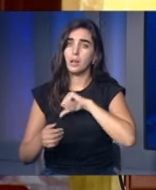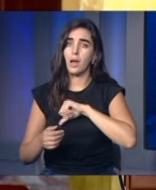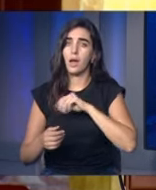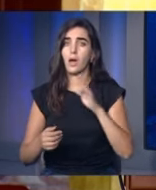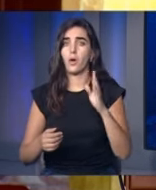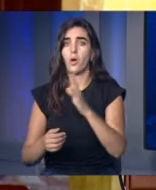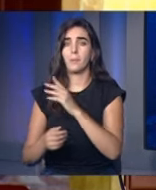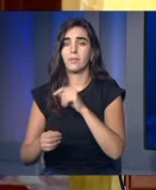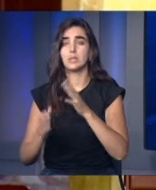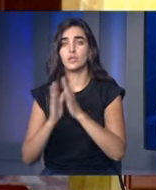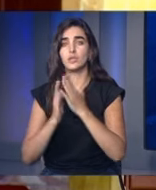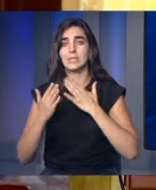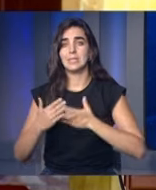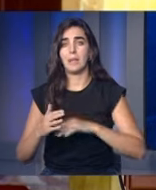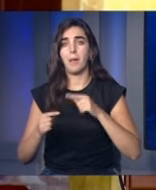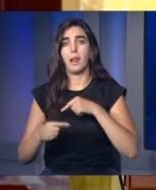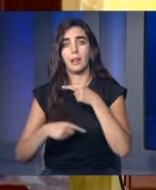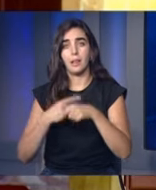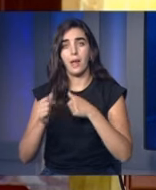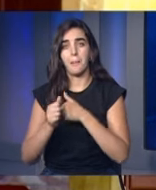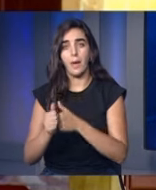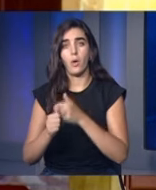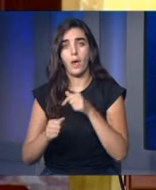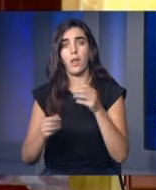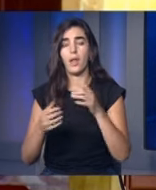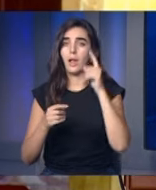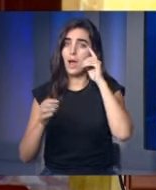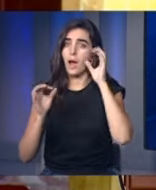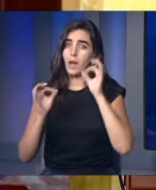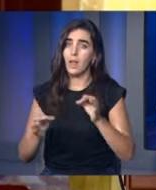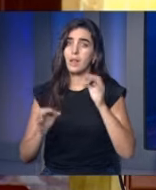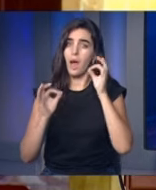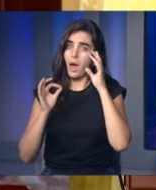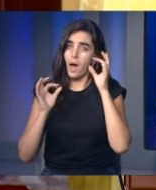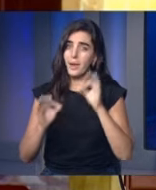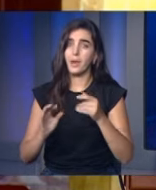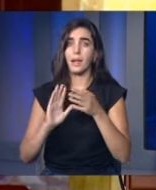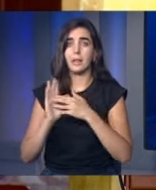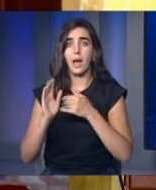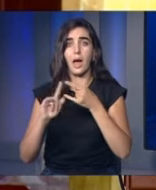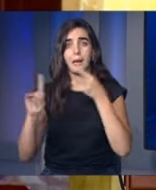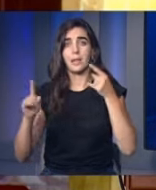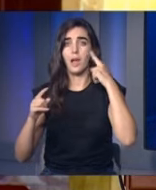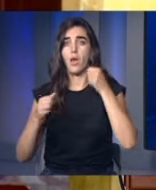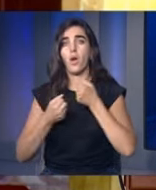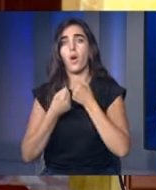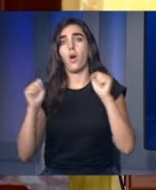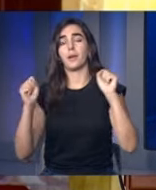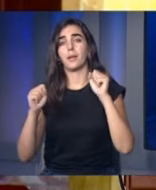نفوسهم وأصغوا إلى صوت ضميرهم، صوت الله